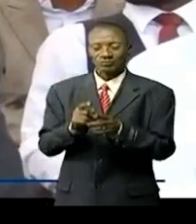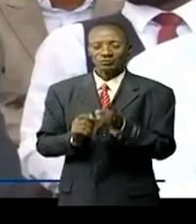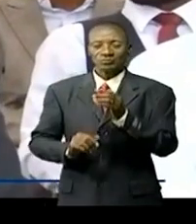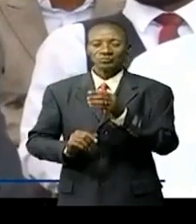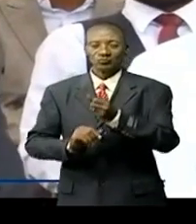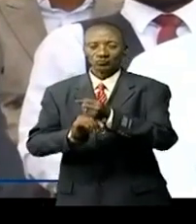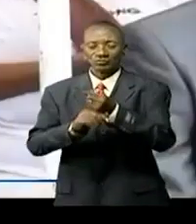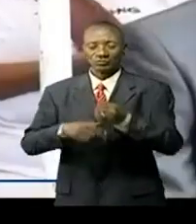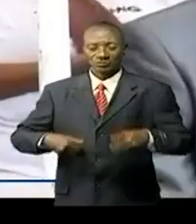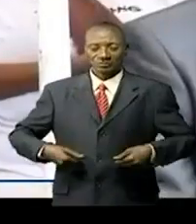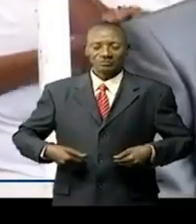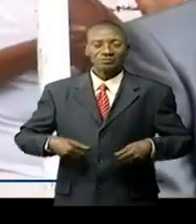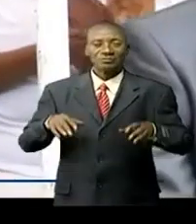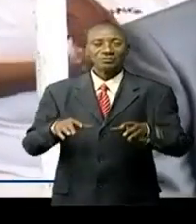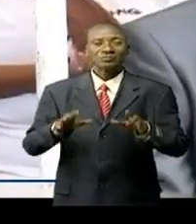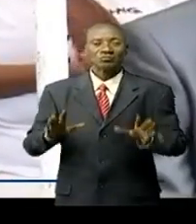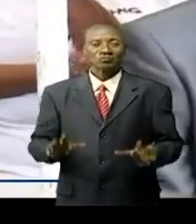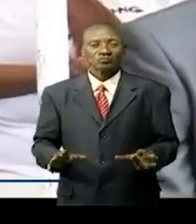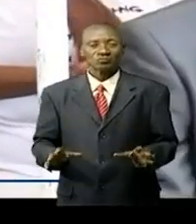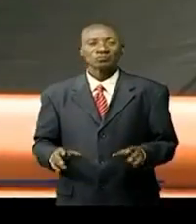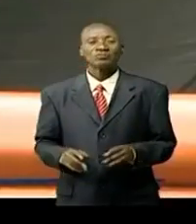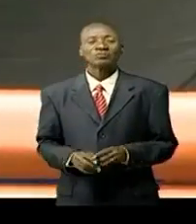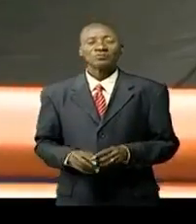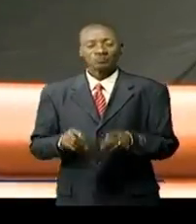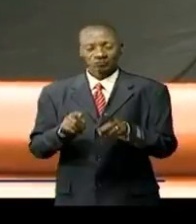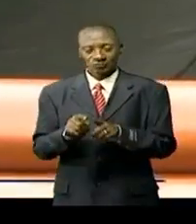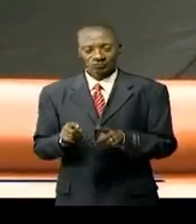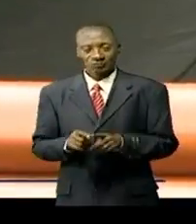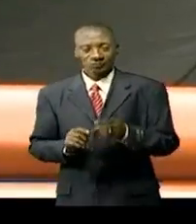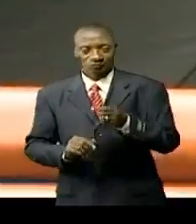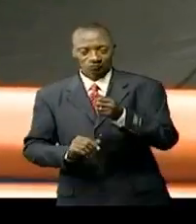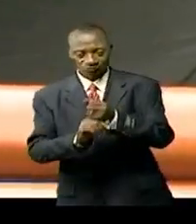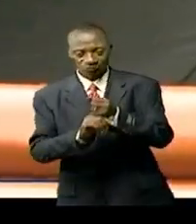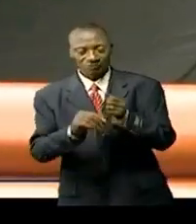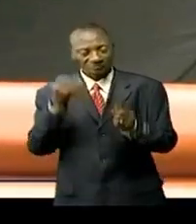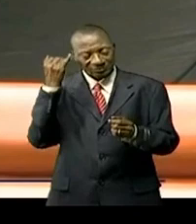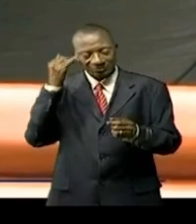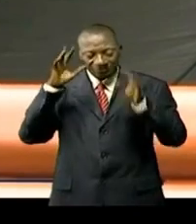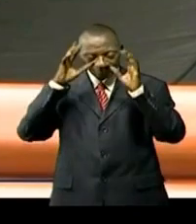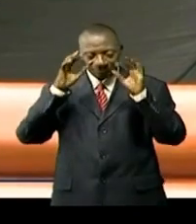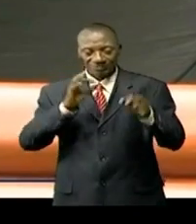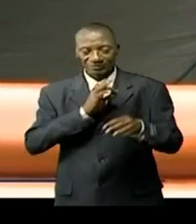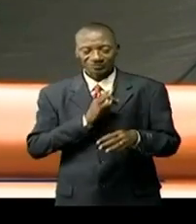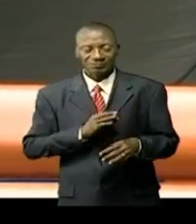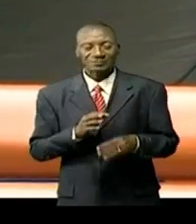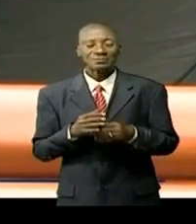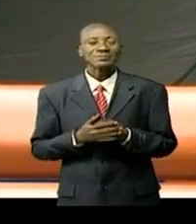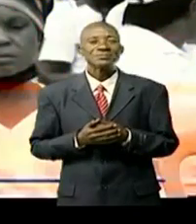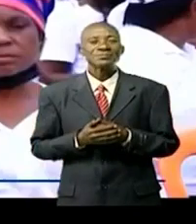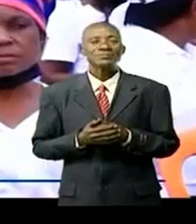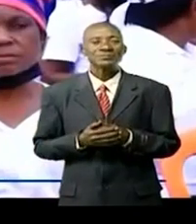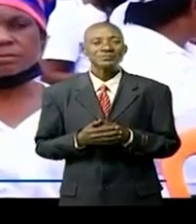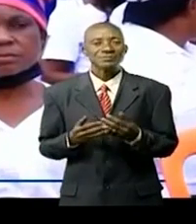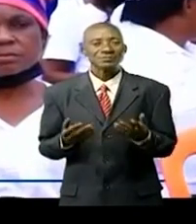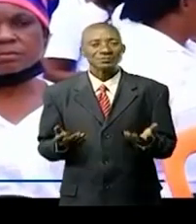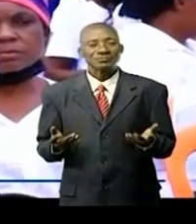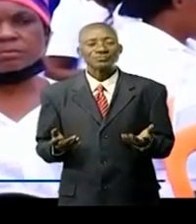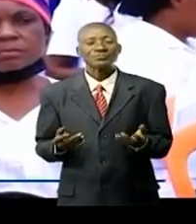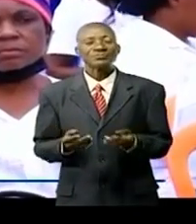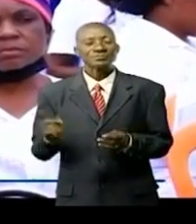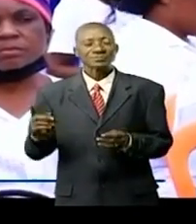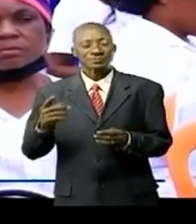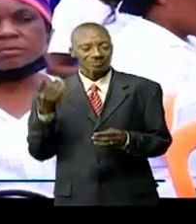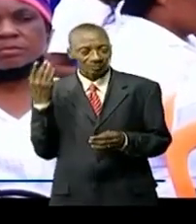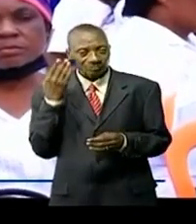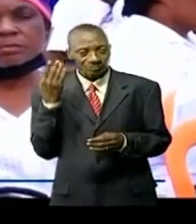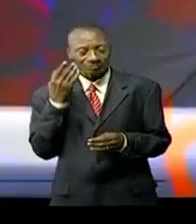de l'État Félix-Antoine Tshisekedi Tshilombo. Je me porte garant d'apporter sur la table des décideurs, de maintenant et à jamais,